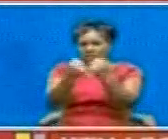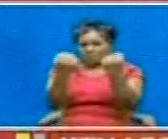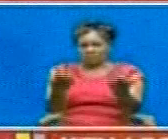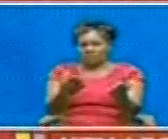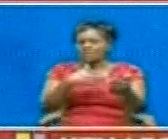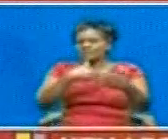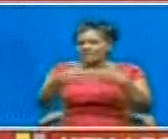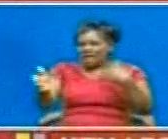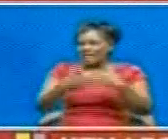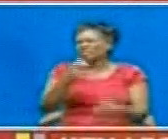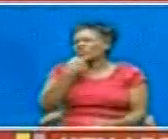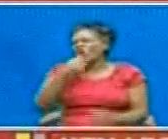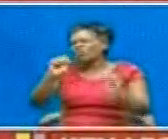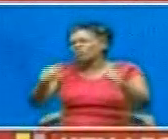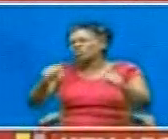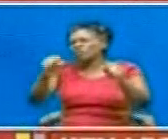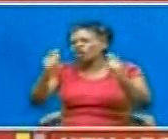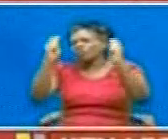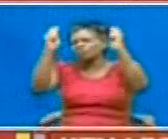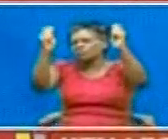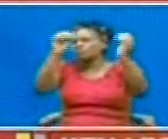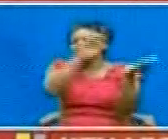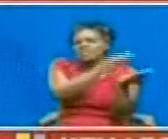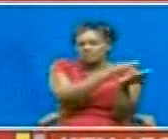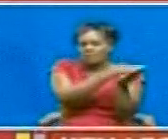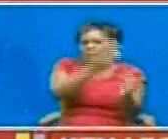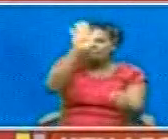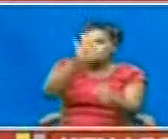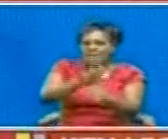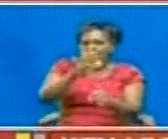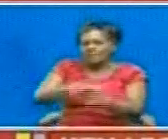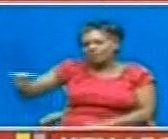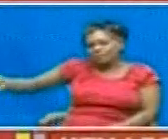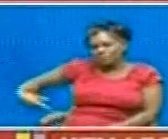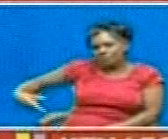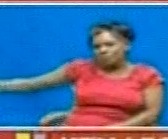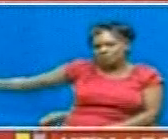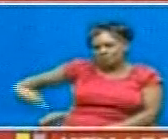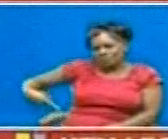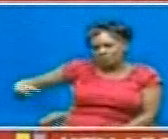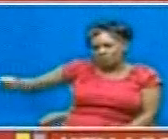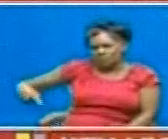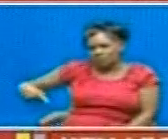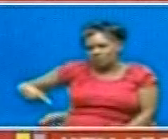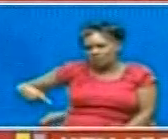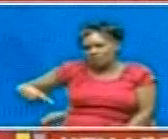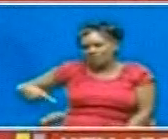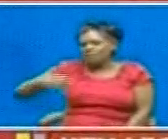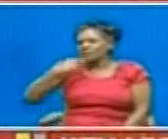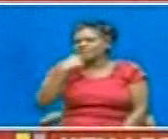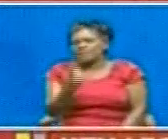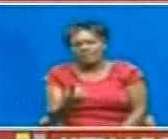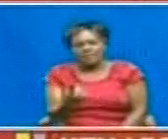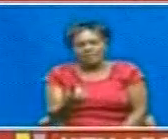zote kwamba Gor Mahia itahifadhi taji la ligi kuu ya taifa? Na wengi wametutuma jumbe zao hapa. Rono Clinton